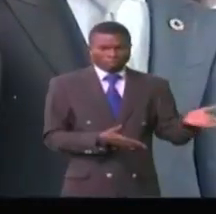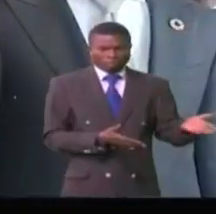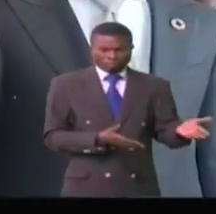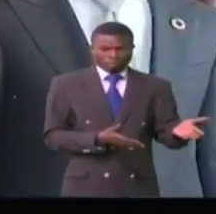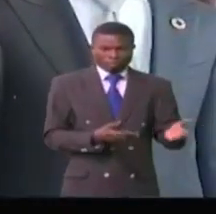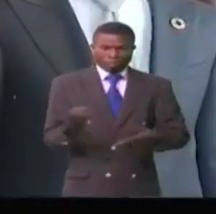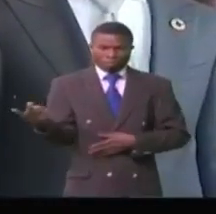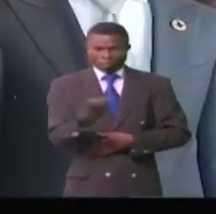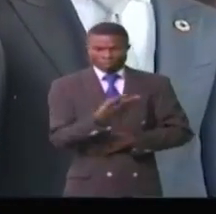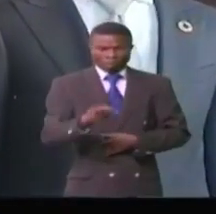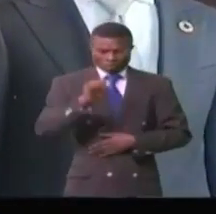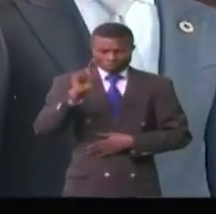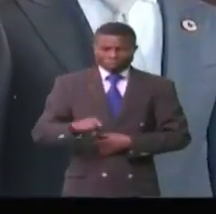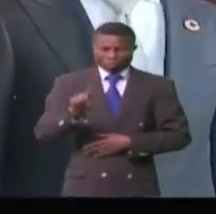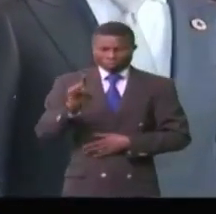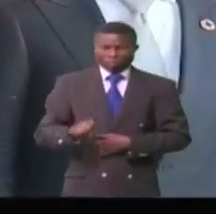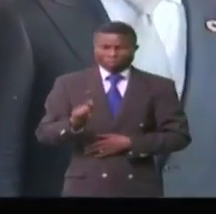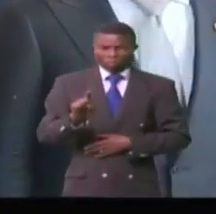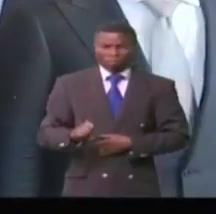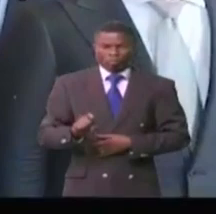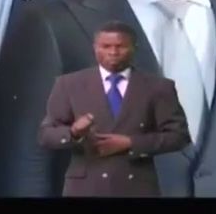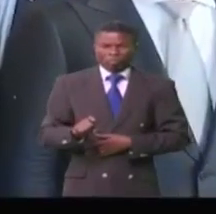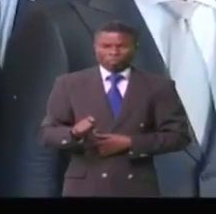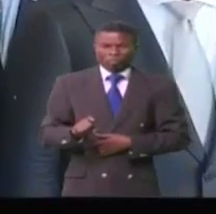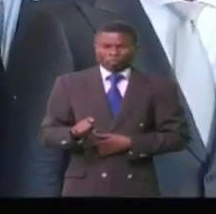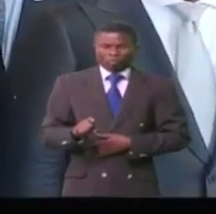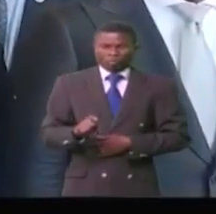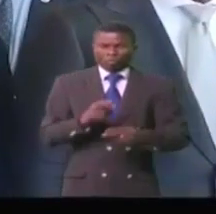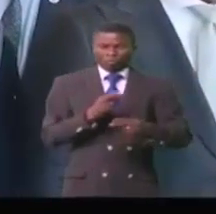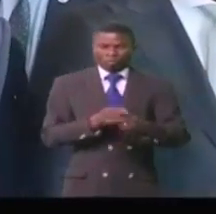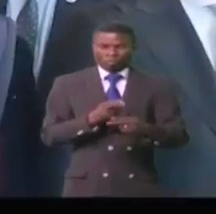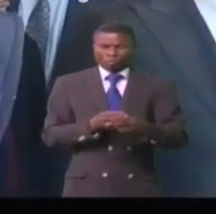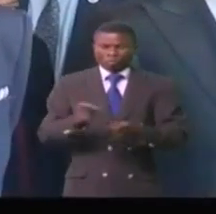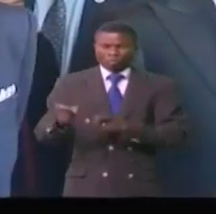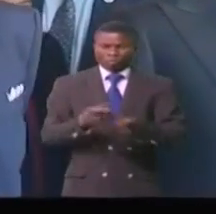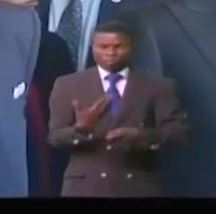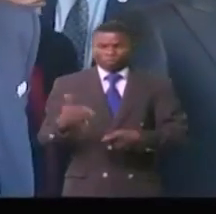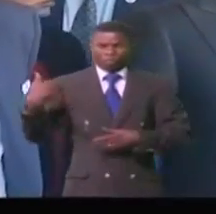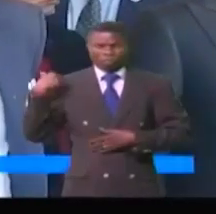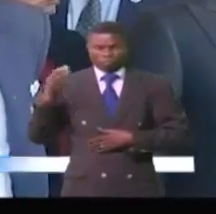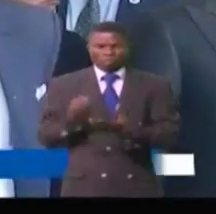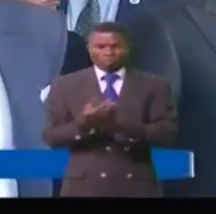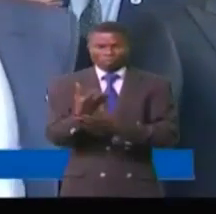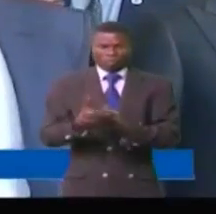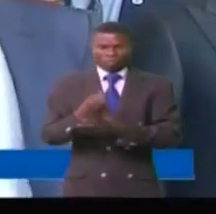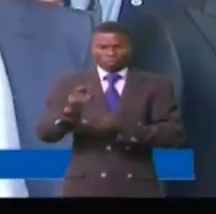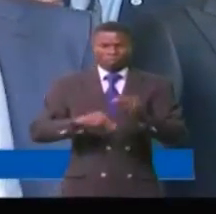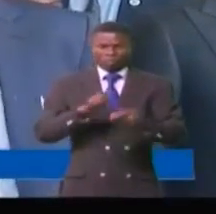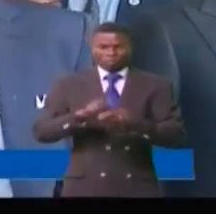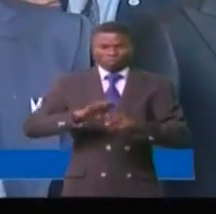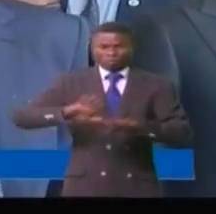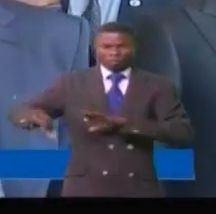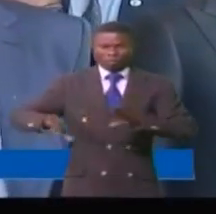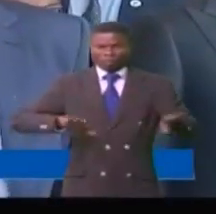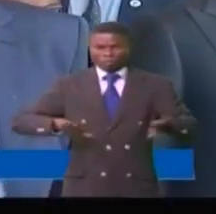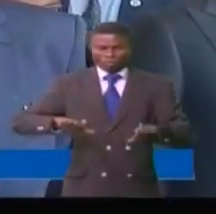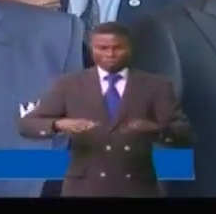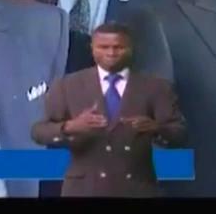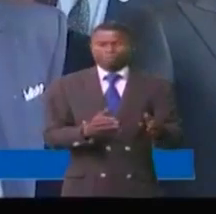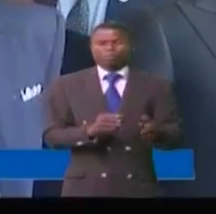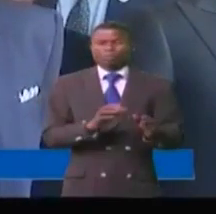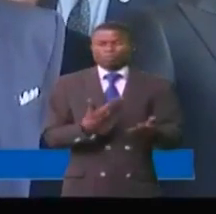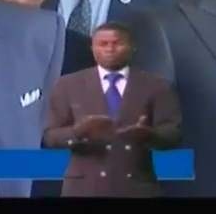Les deux sont appelés à gérer les finances publiques dans la logique de la séparation des ordonnateurs et des